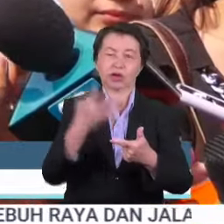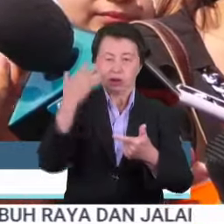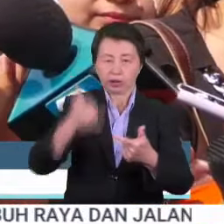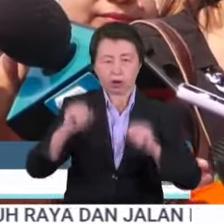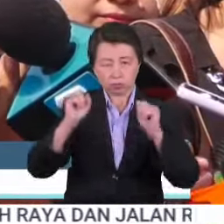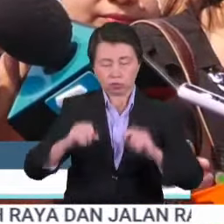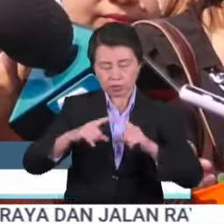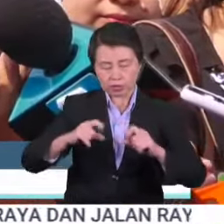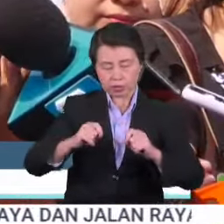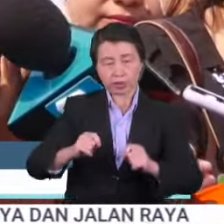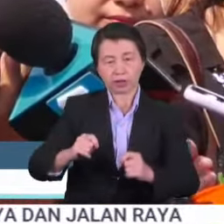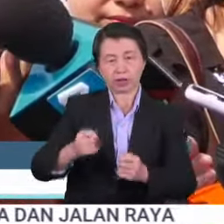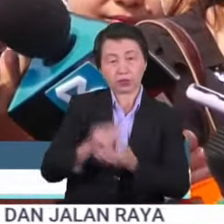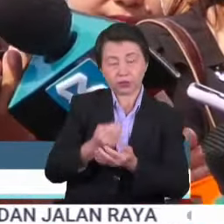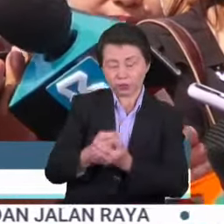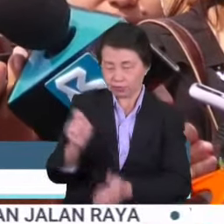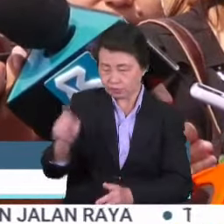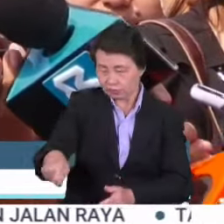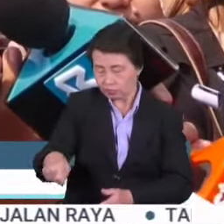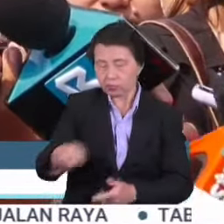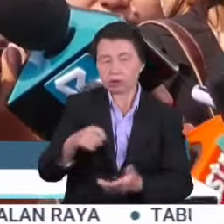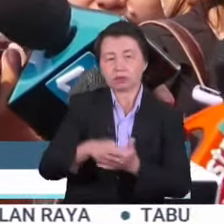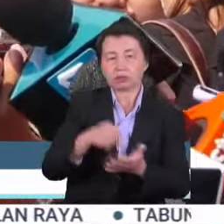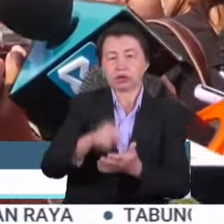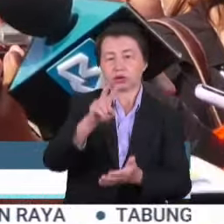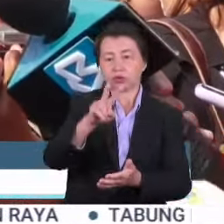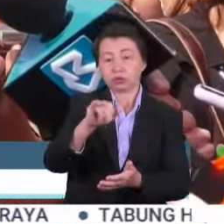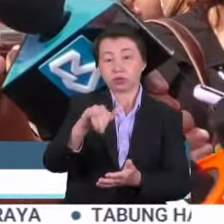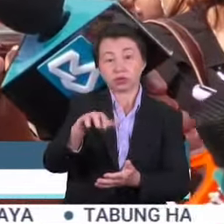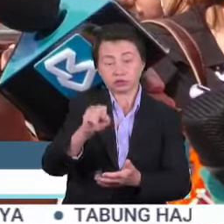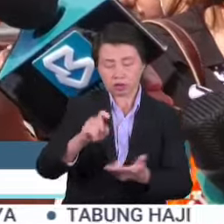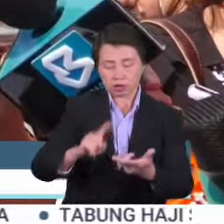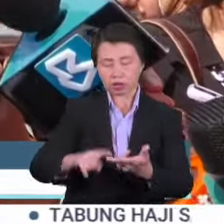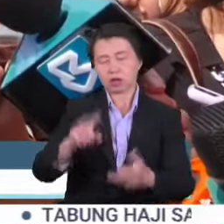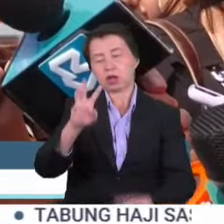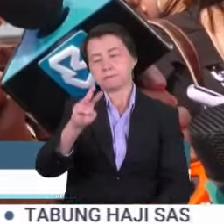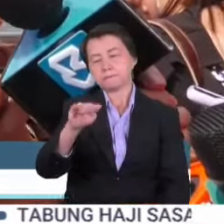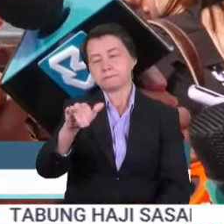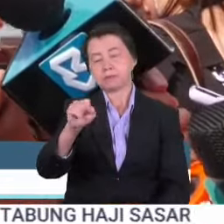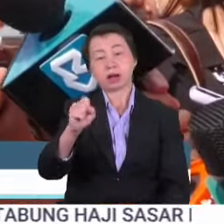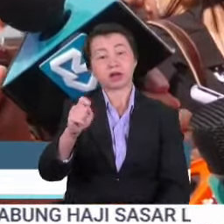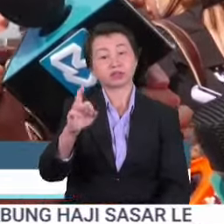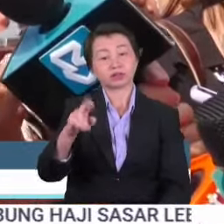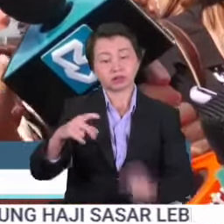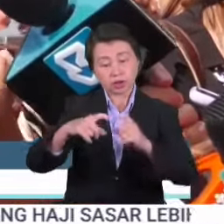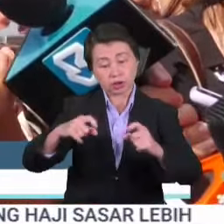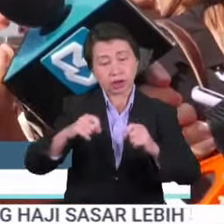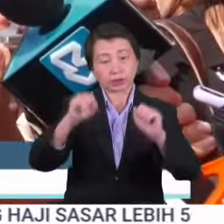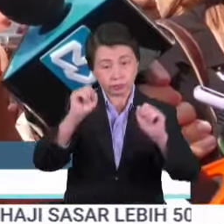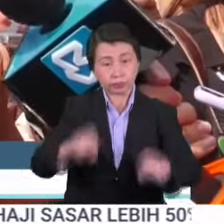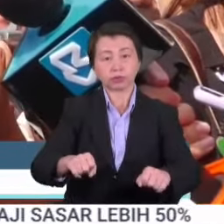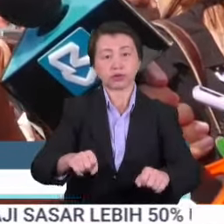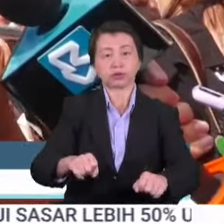debit card, credit card, Visa, Mastercard, ya. Jadi ini